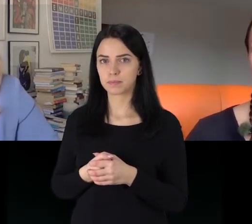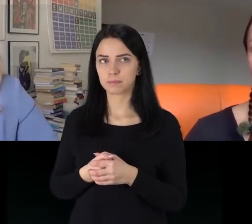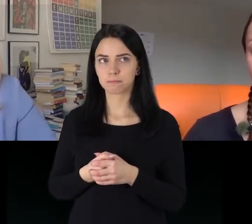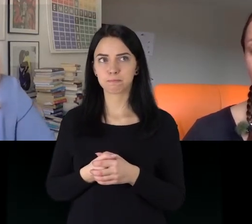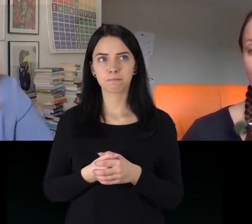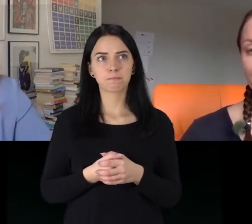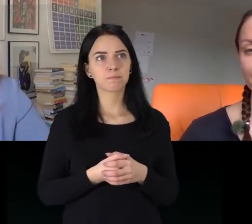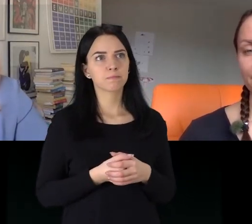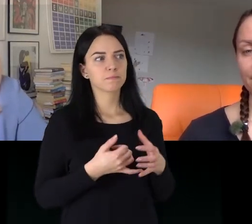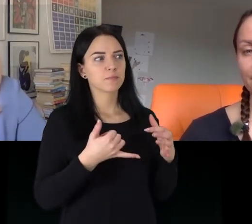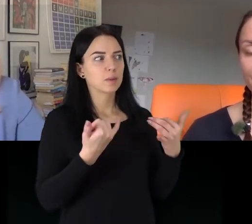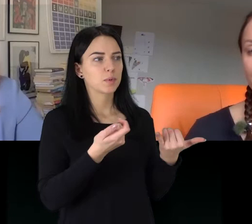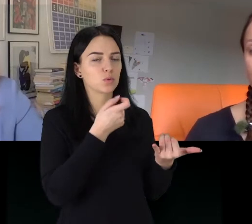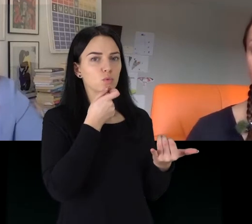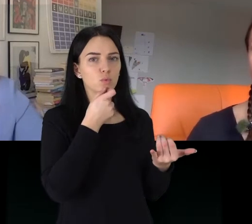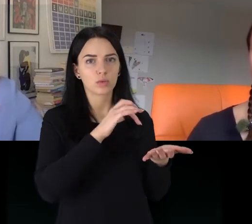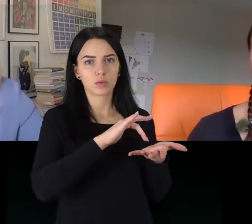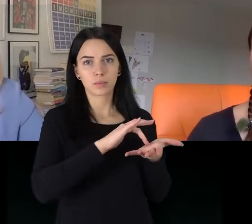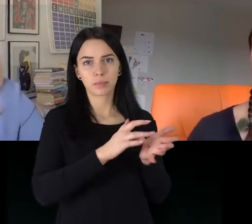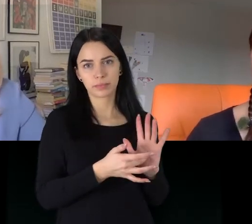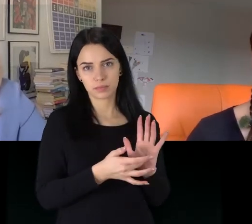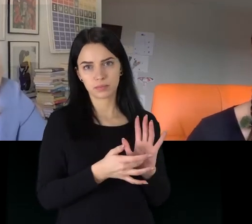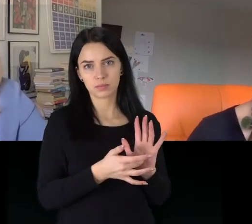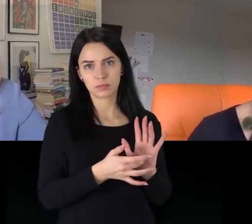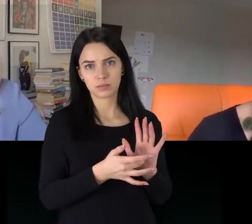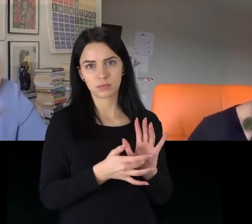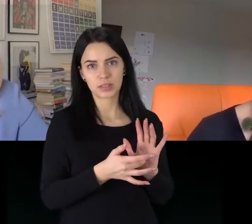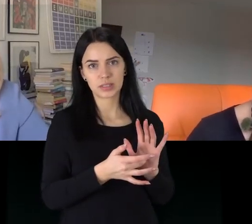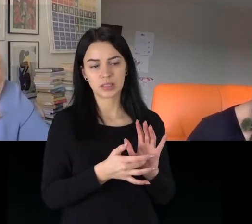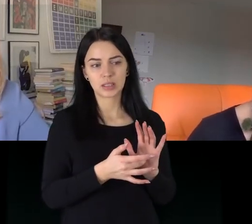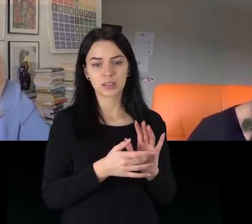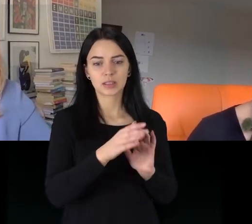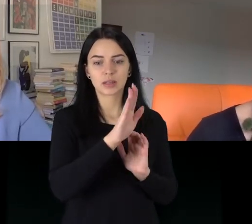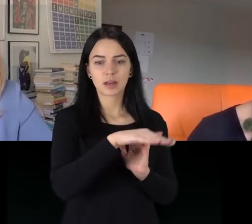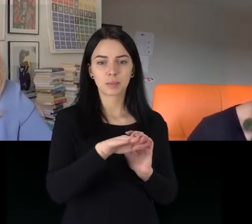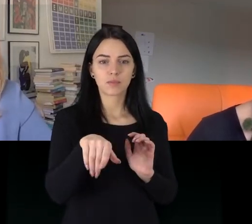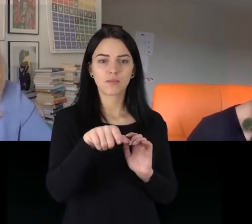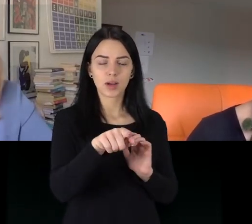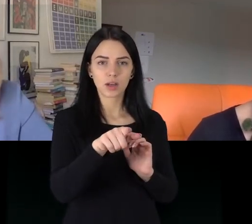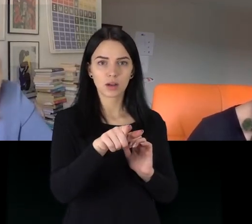Aš dabar taip sutrikau, nes, žinot, užkrauti vaikams